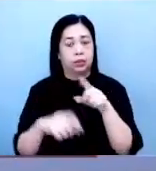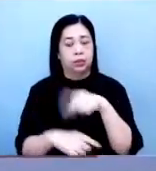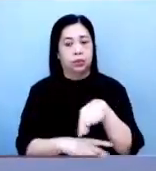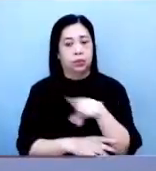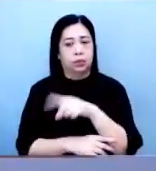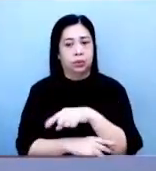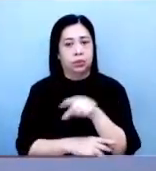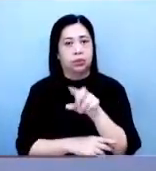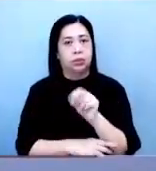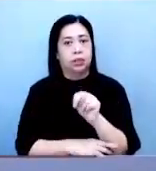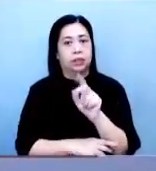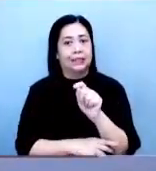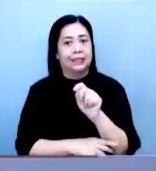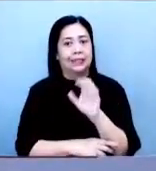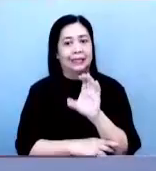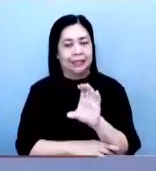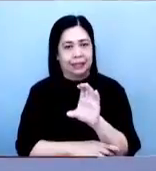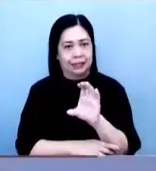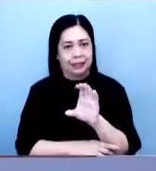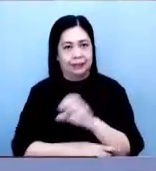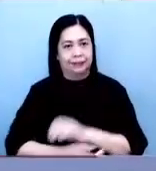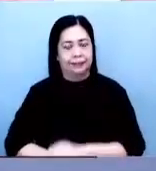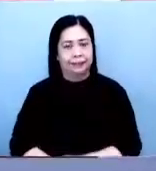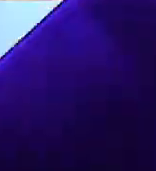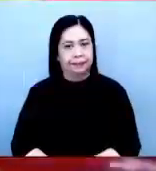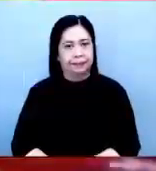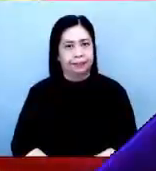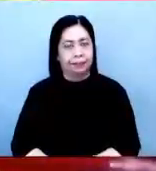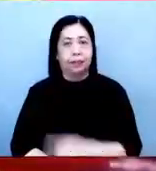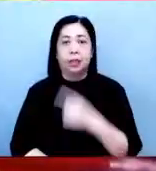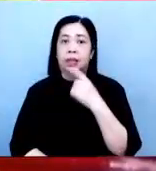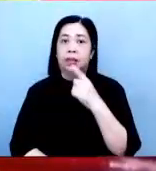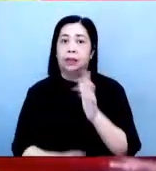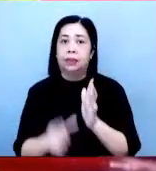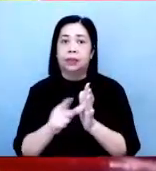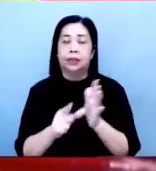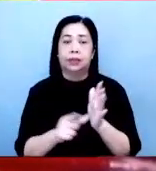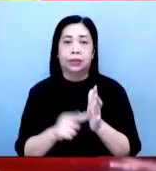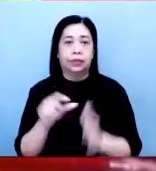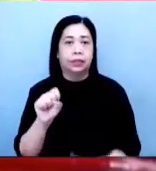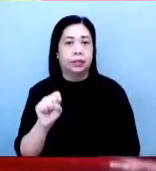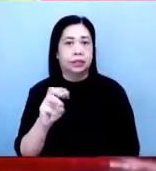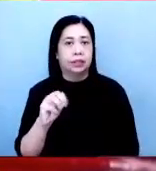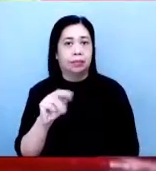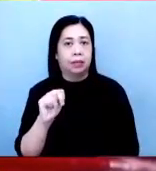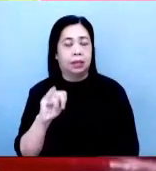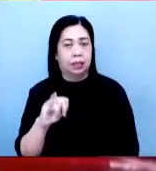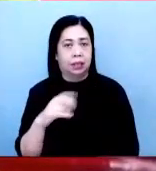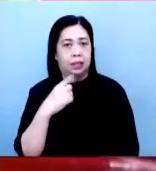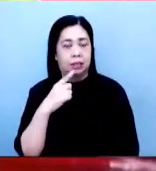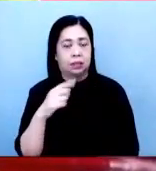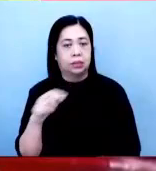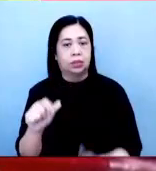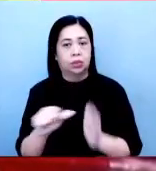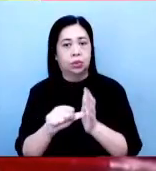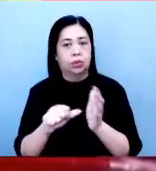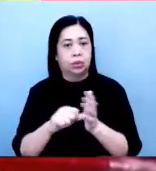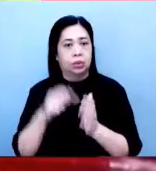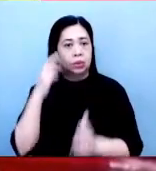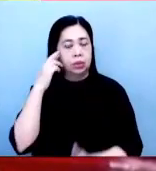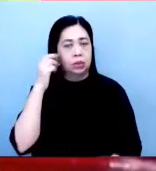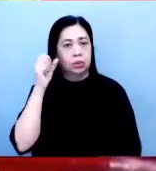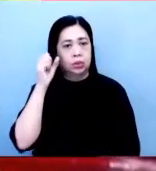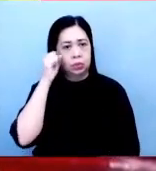National Telecommunications Commission o NTC. Ayon sa abogado ng SMNI na si Attorney Rolex Suplico, hindi sila nabigyan ng